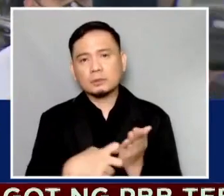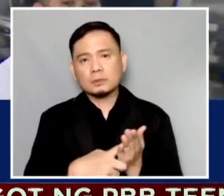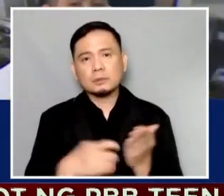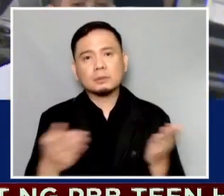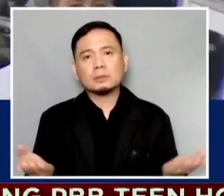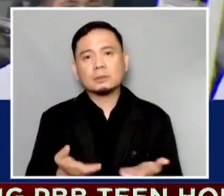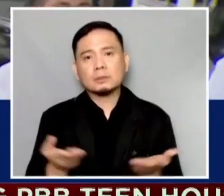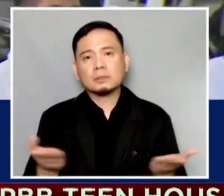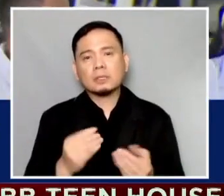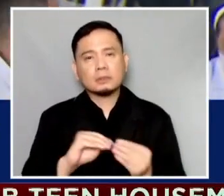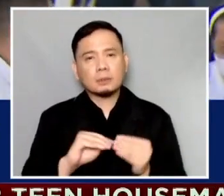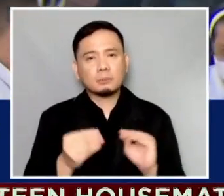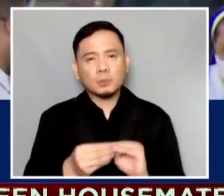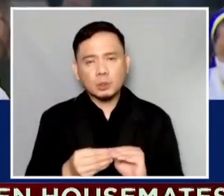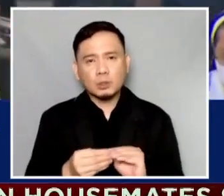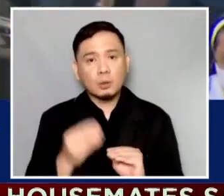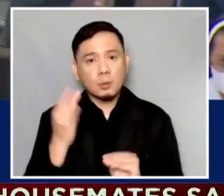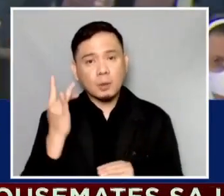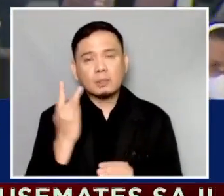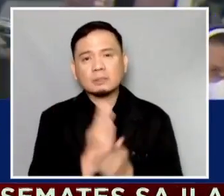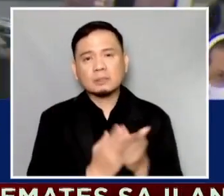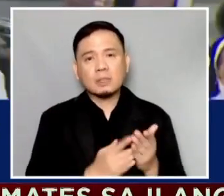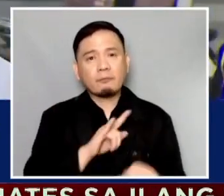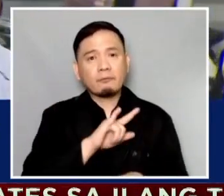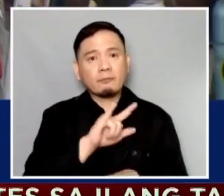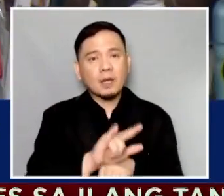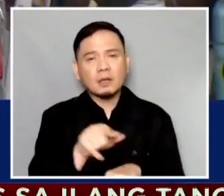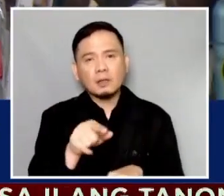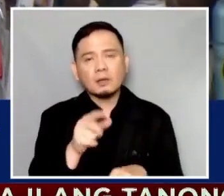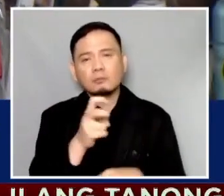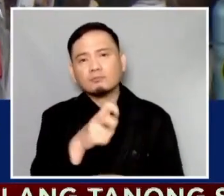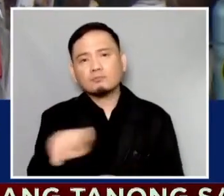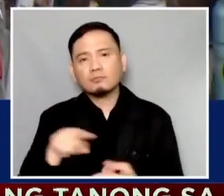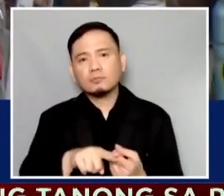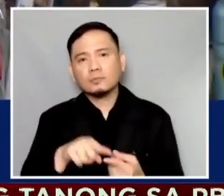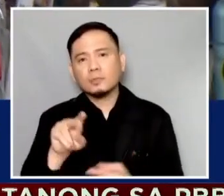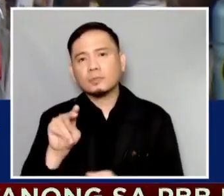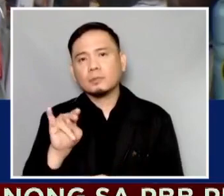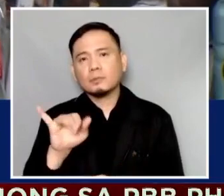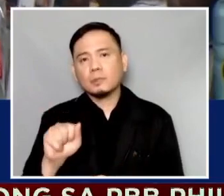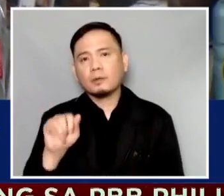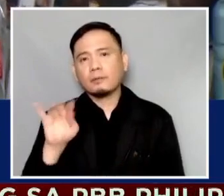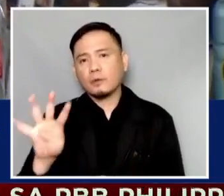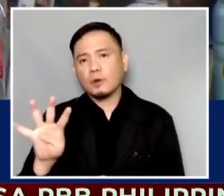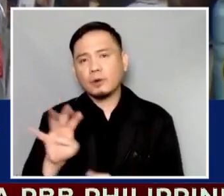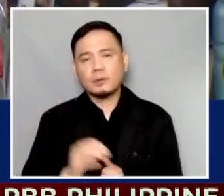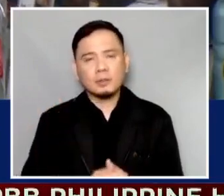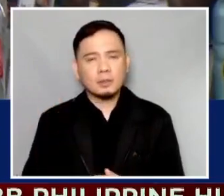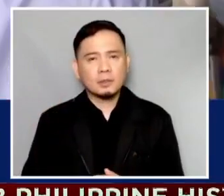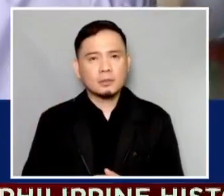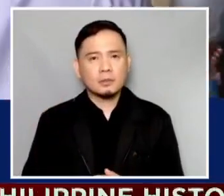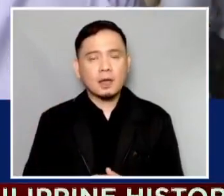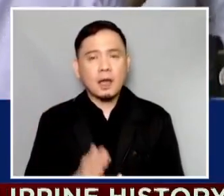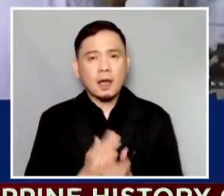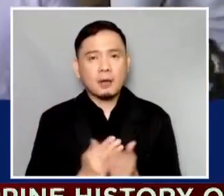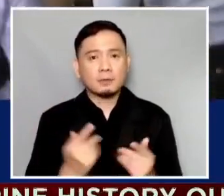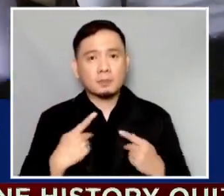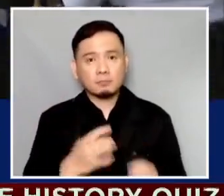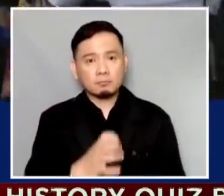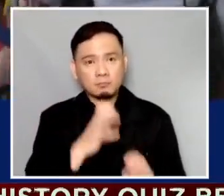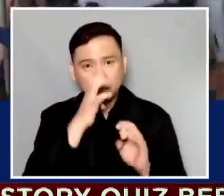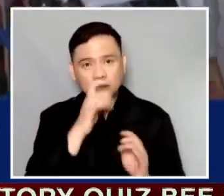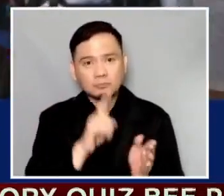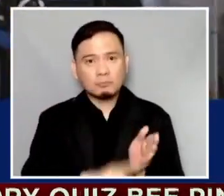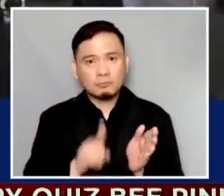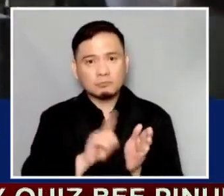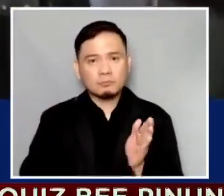dahil ang ibang flights ay nailipat na sa NAIA Terminal 4. Patuloy naman ang paghihigpit sa mga inspection sites. Hindi